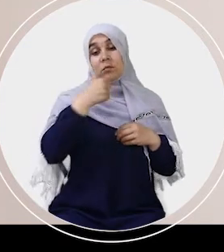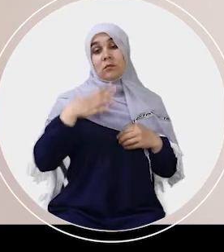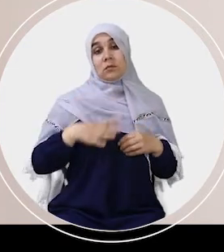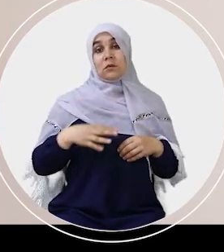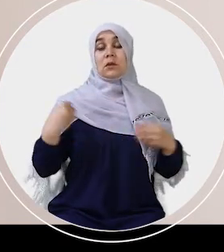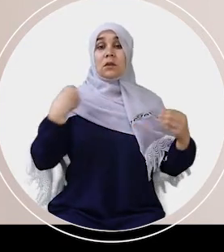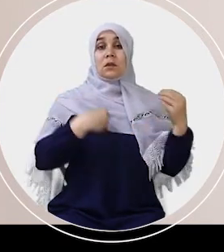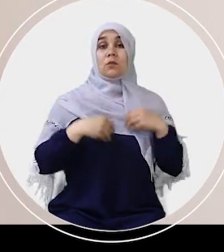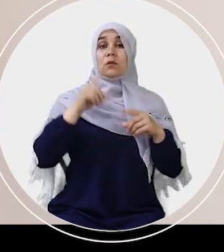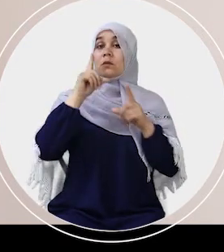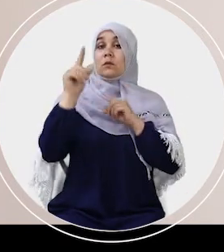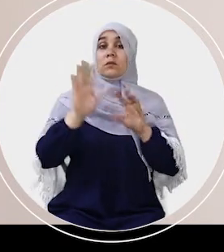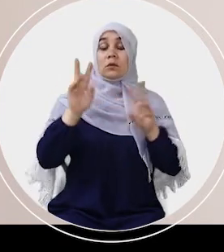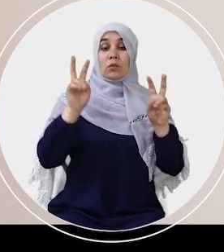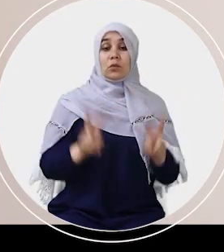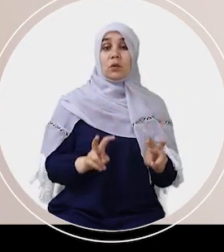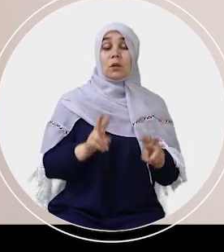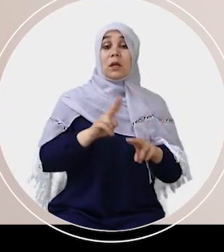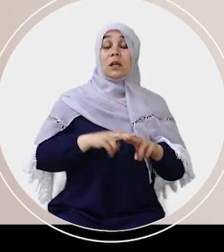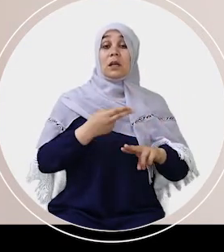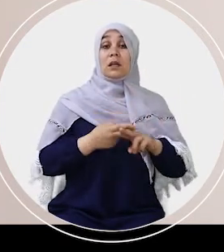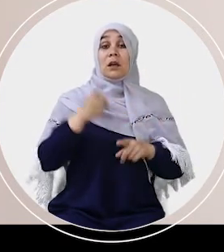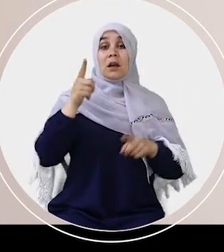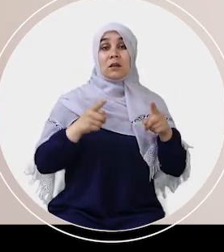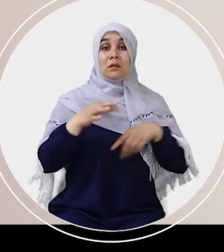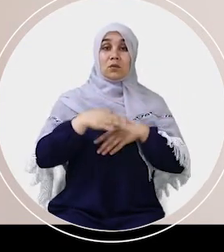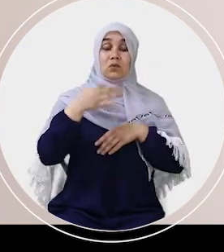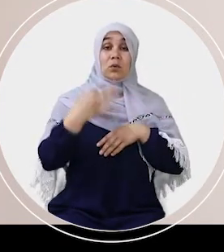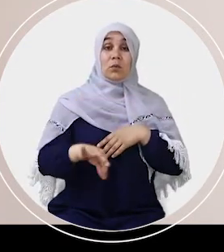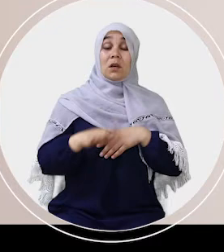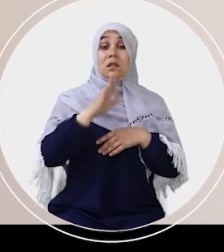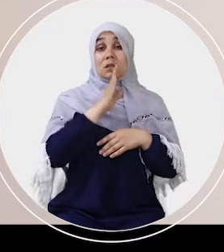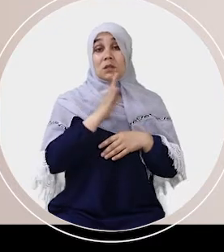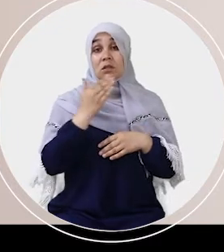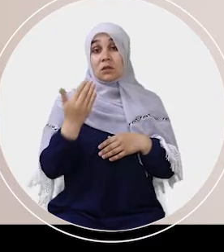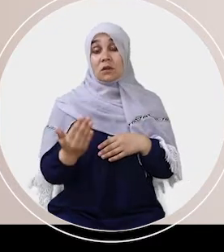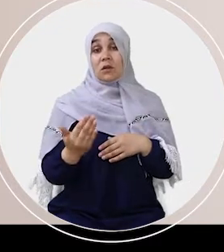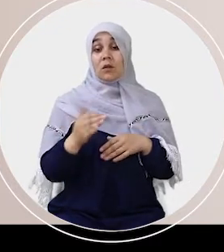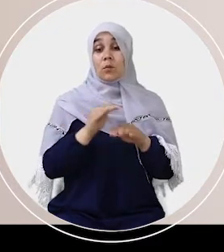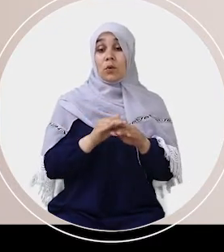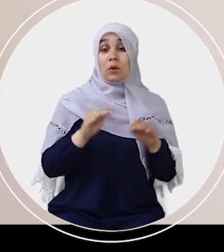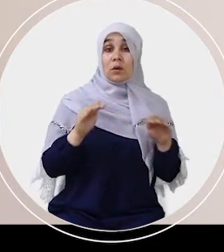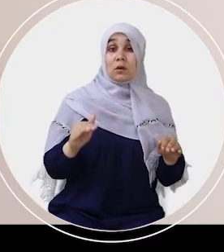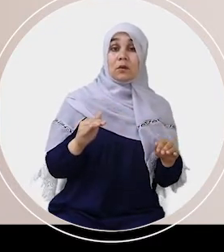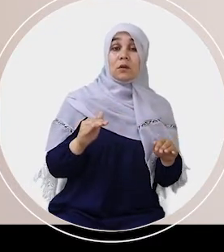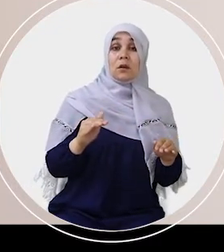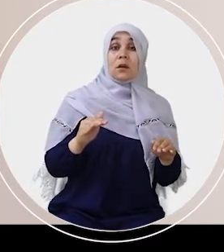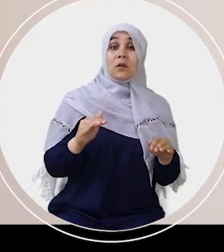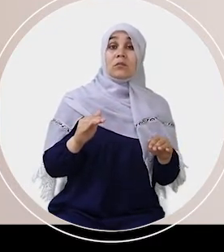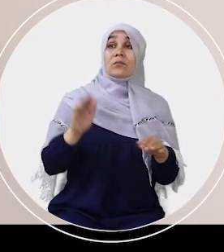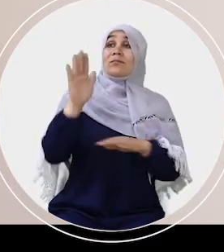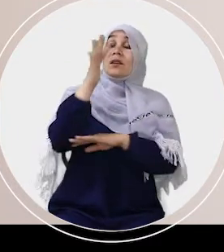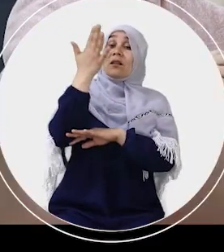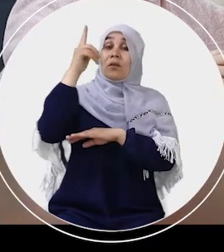kiyiladi, chiqarilmaydi. Ya'ni bu haqiqiy zulm. Bu ayolni bolalari bilan biron bog'ga boradi,